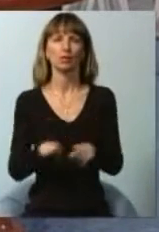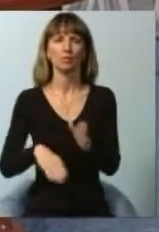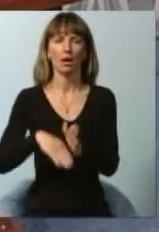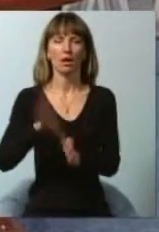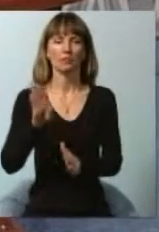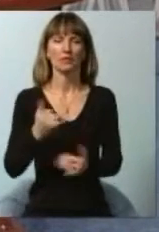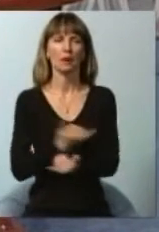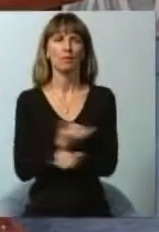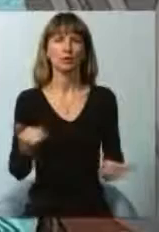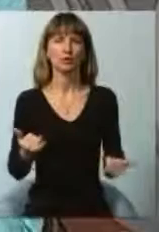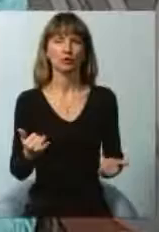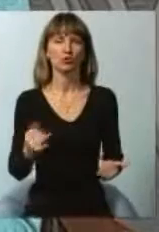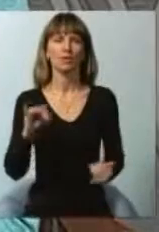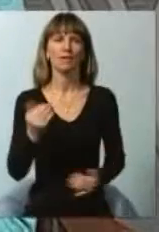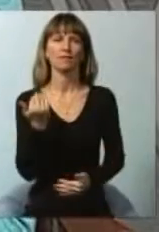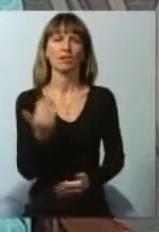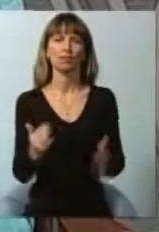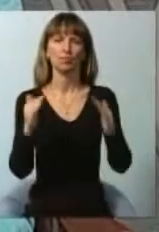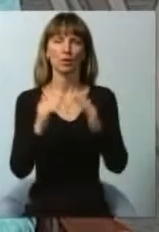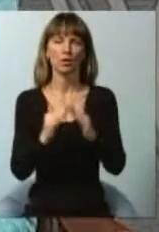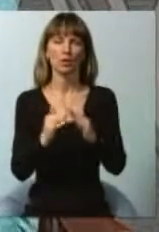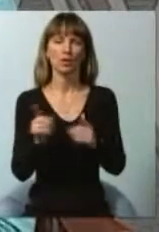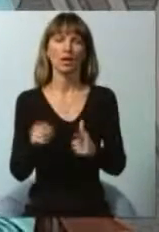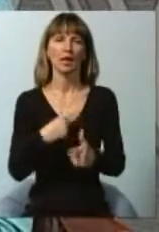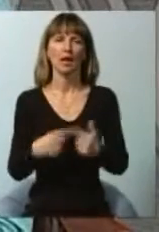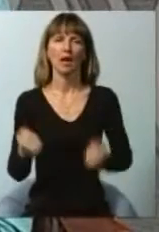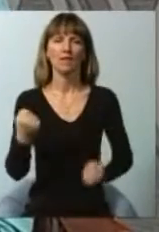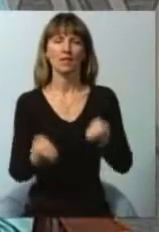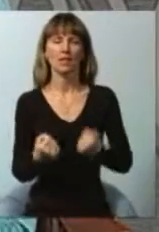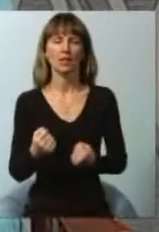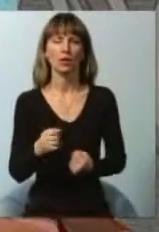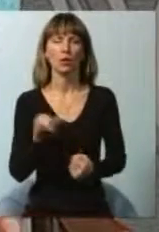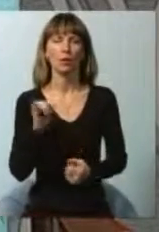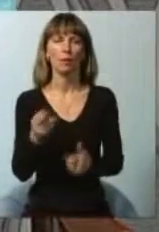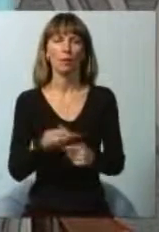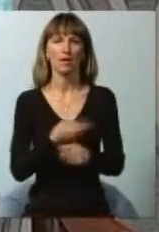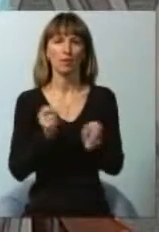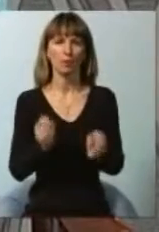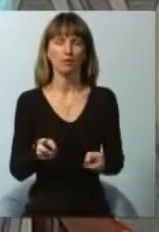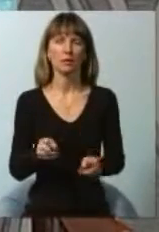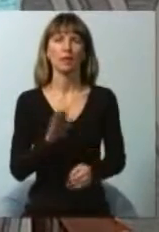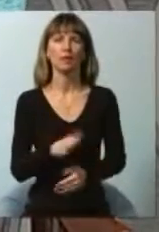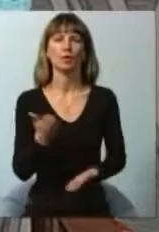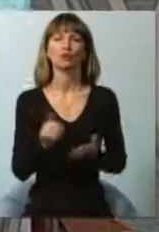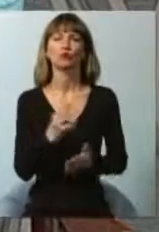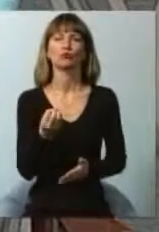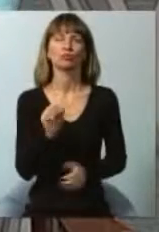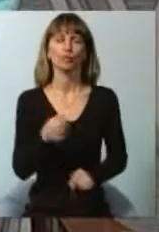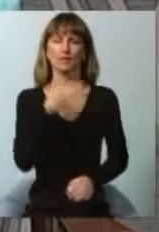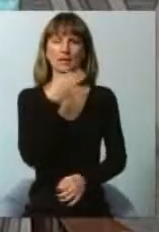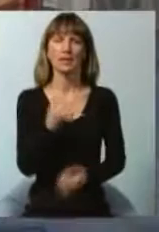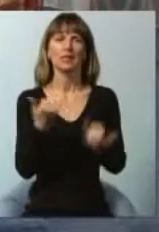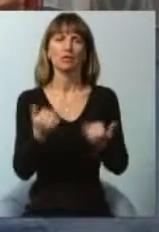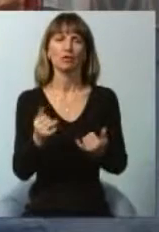поліпшить забезпечення ваш будинок або автівку у безпеці. Ну тож, малята, що я ще можу сказати? На сьогодні ми з